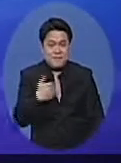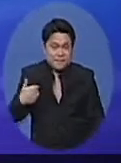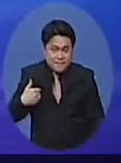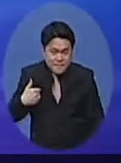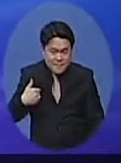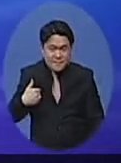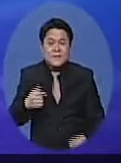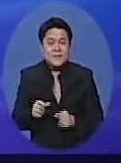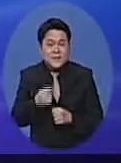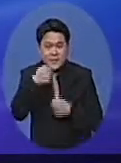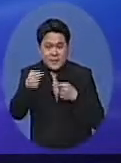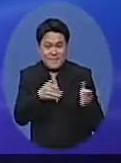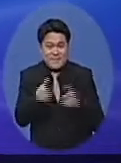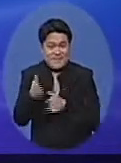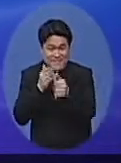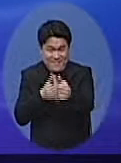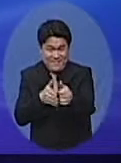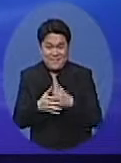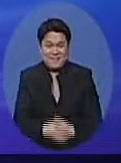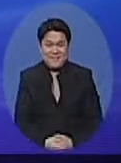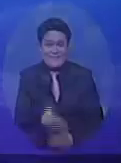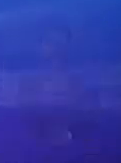설 명절 준비해보시는 것은 어떨까요?